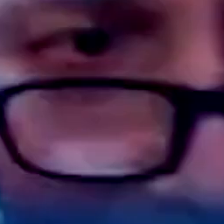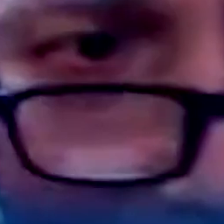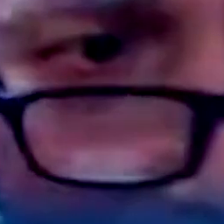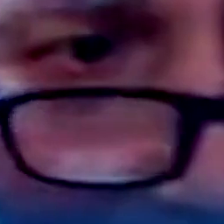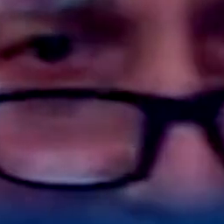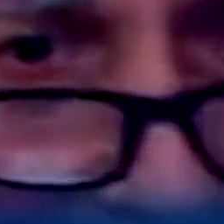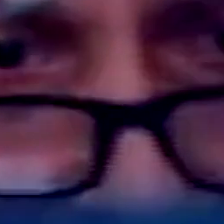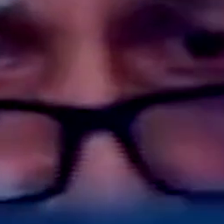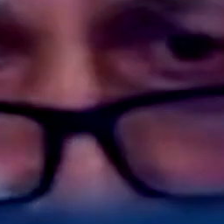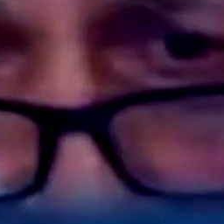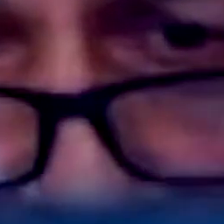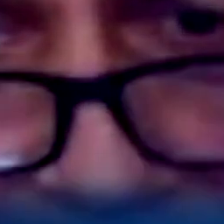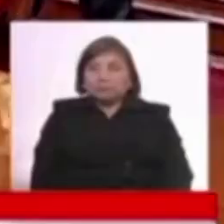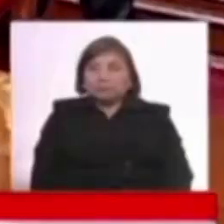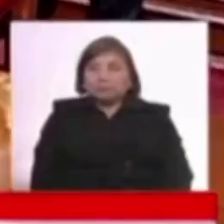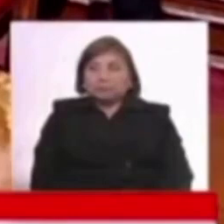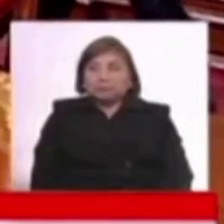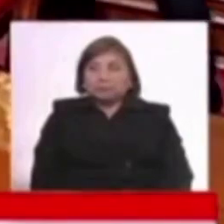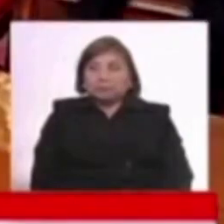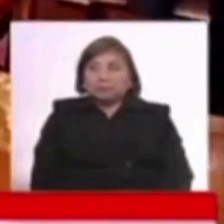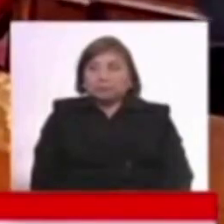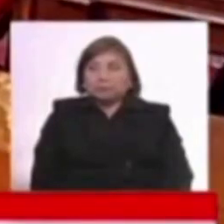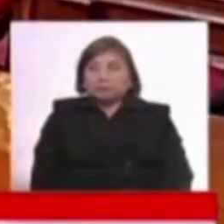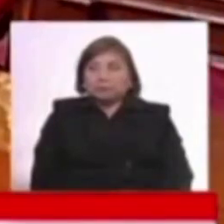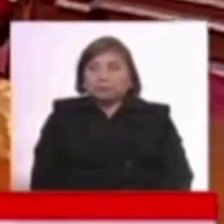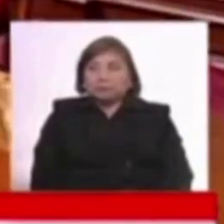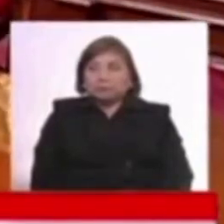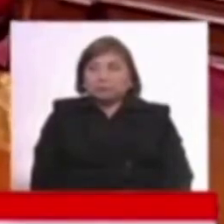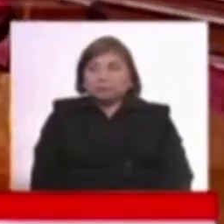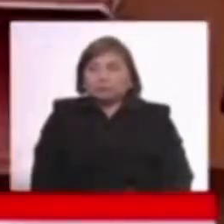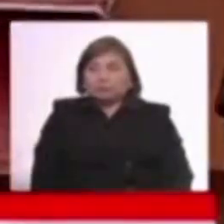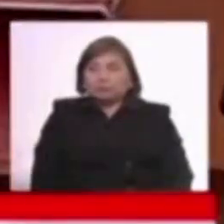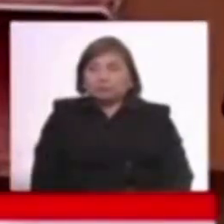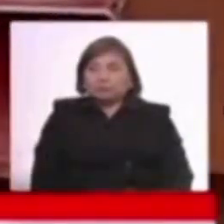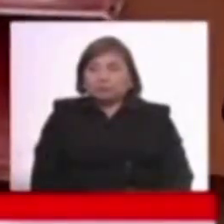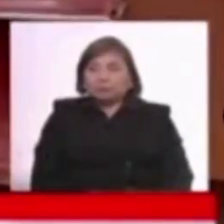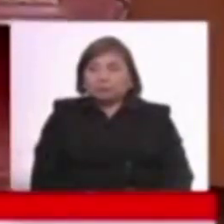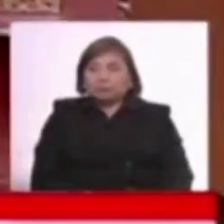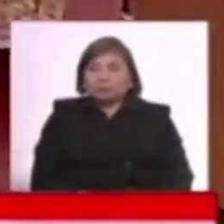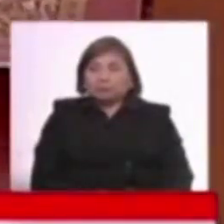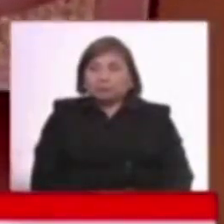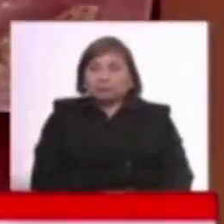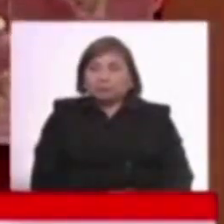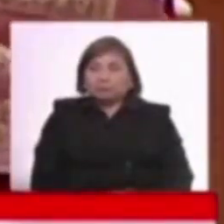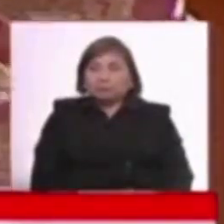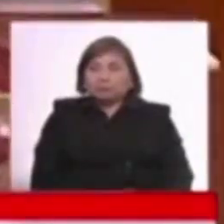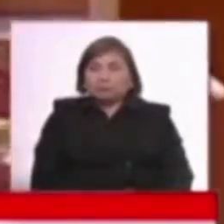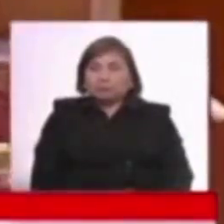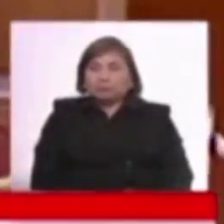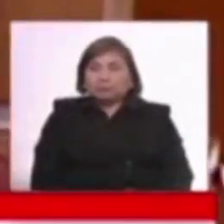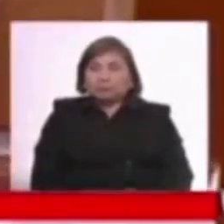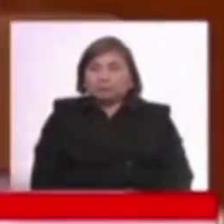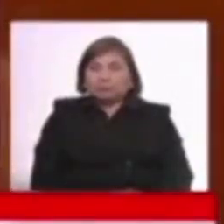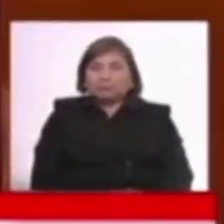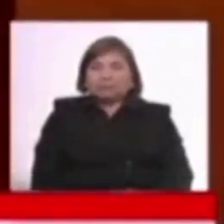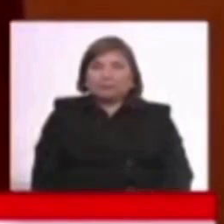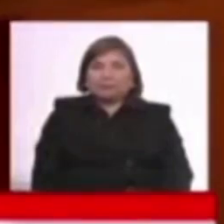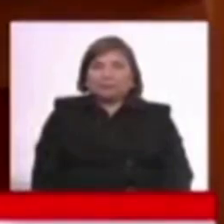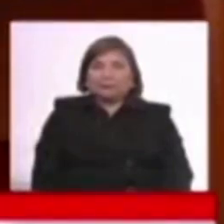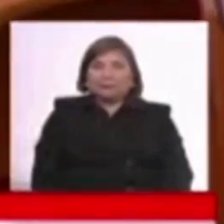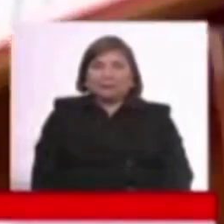einem Amtsenthebungsverfahren zu entgehen. Vizepräsidentin Boluarte wurde daraufhin als neue Staatschefin